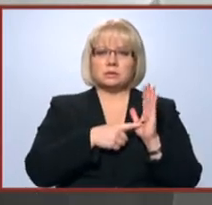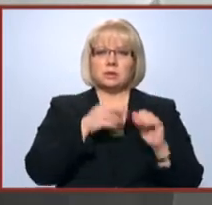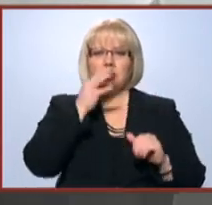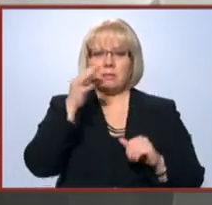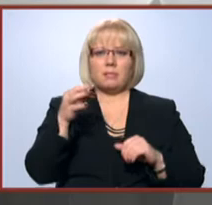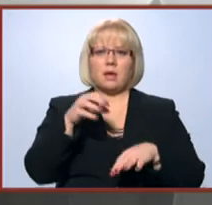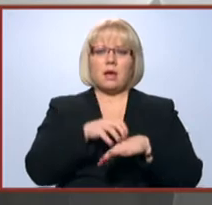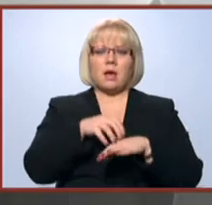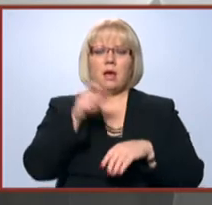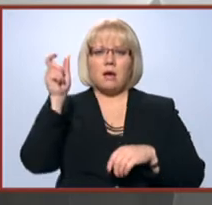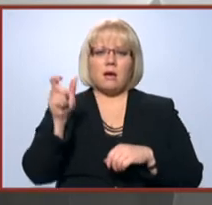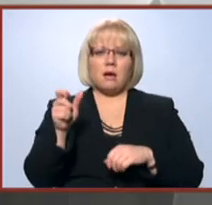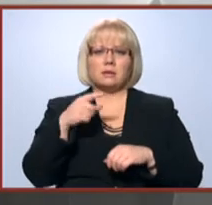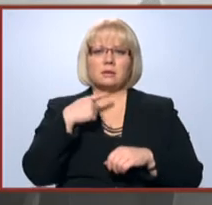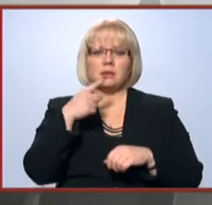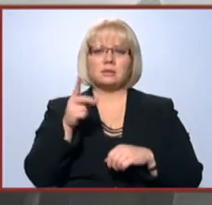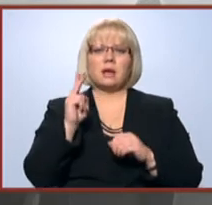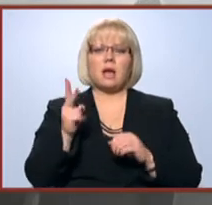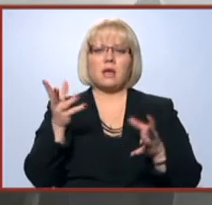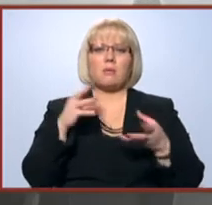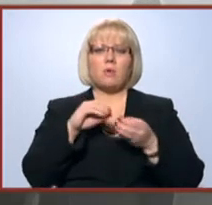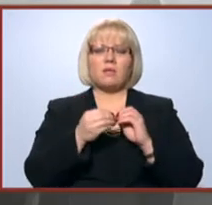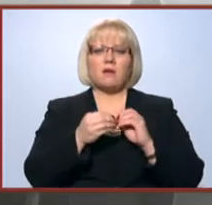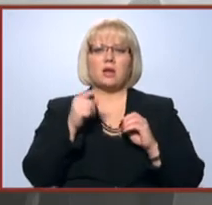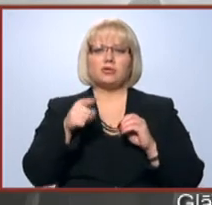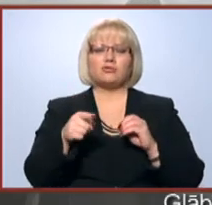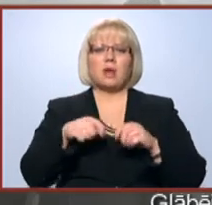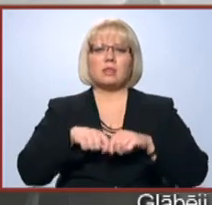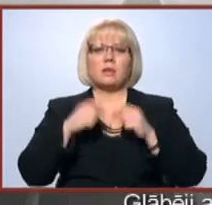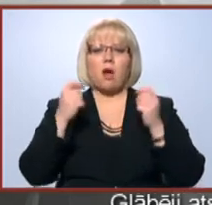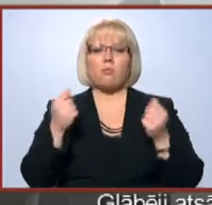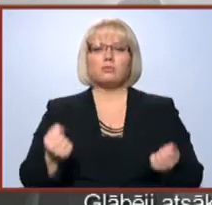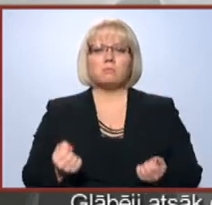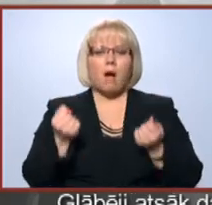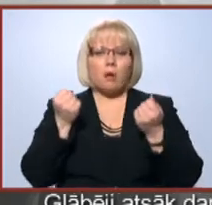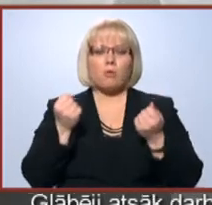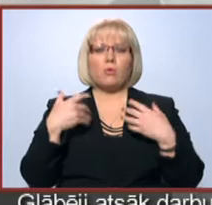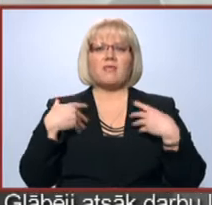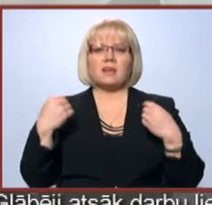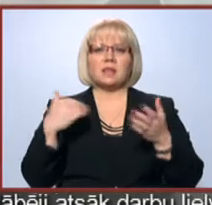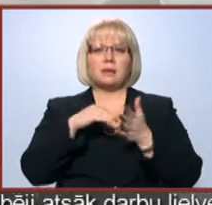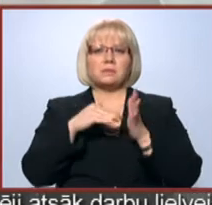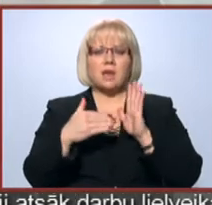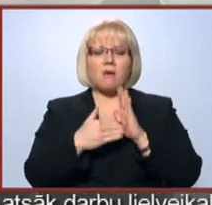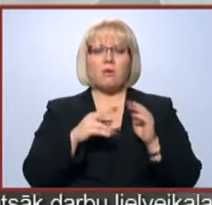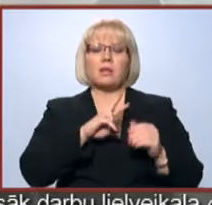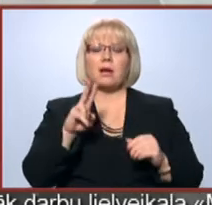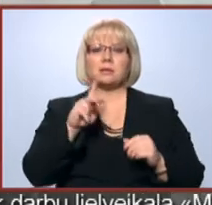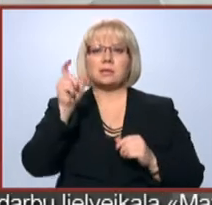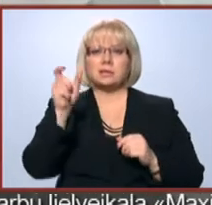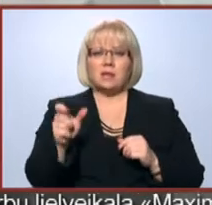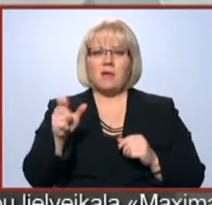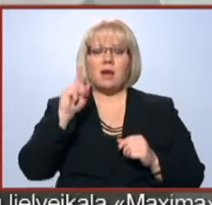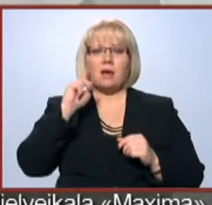Ārsts vērtēja, ka ņemot vērā šos traumu smagumu un šo veselības stāvokli, kāds ir cilvēkiem, protams,